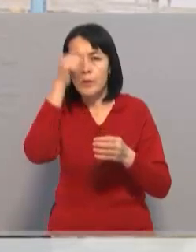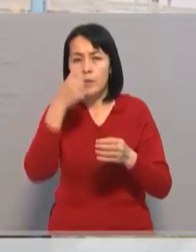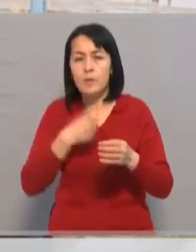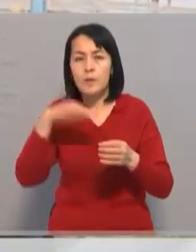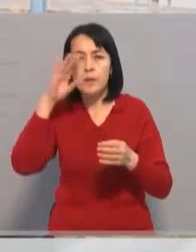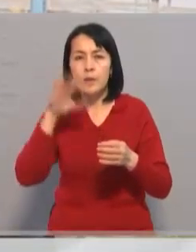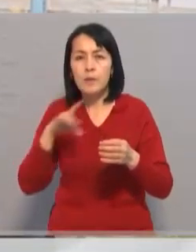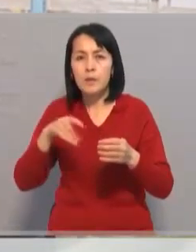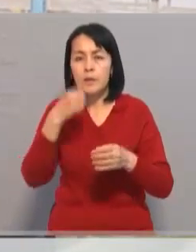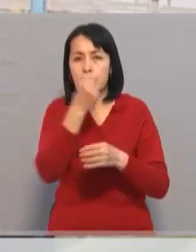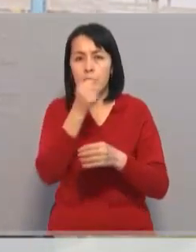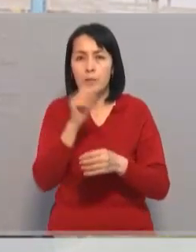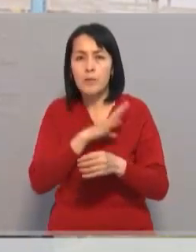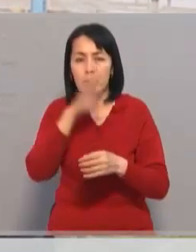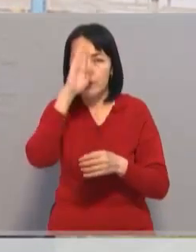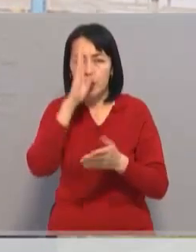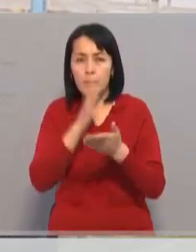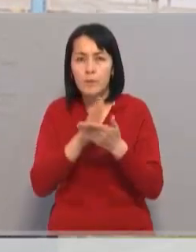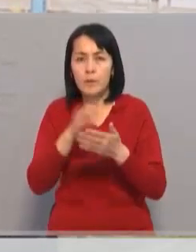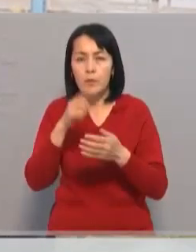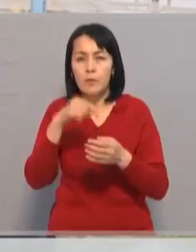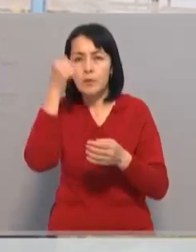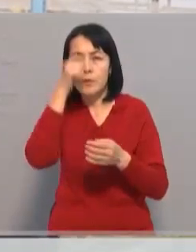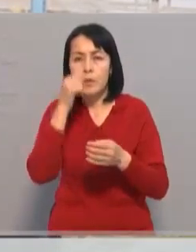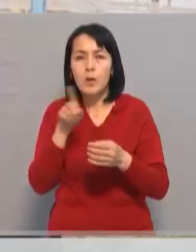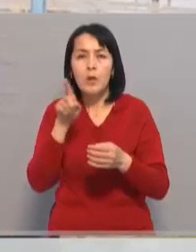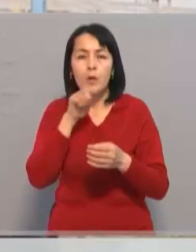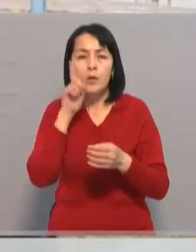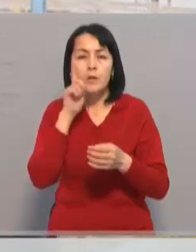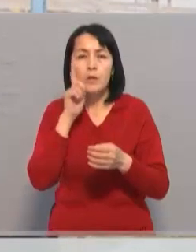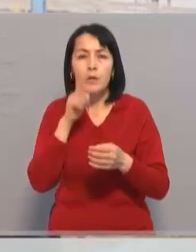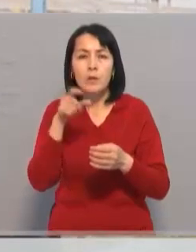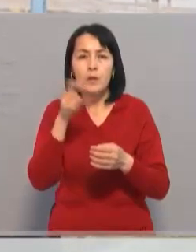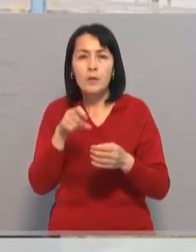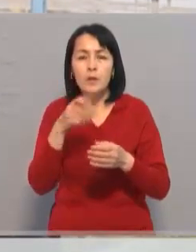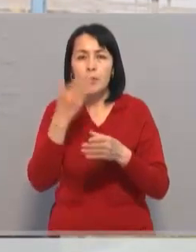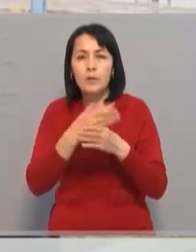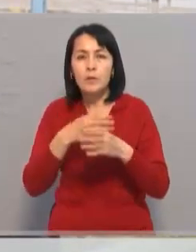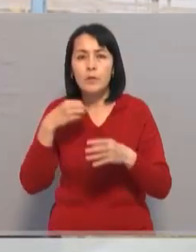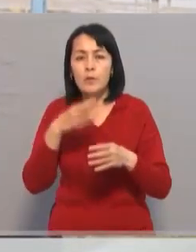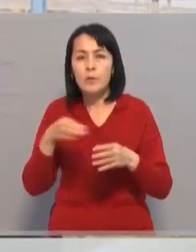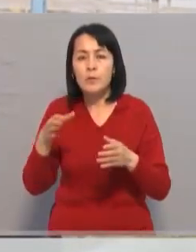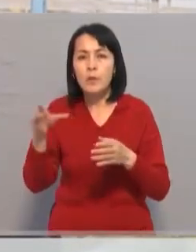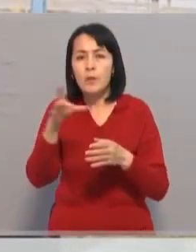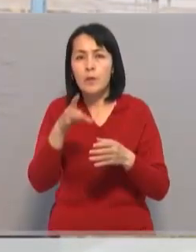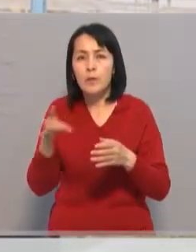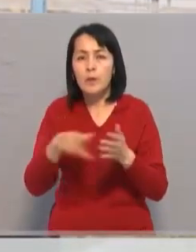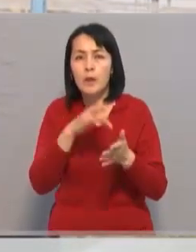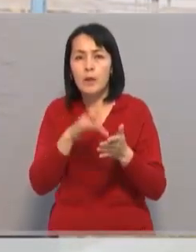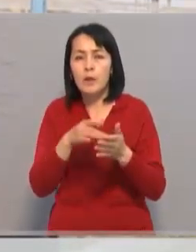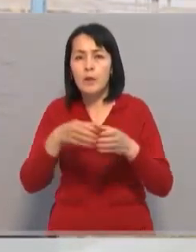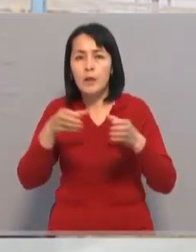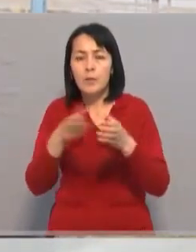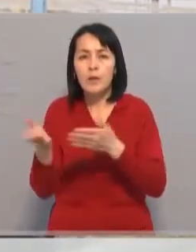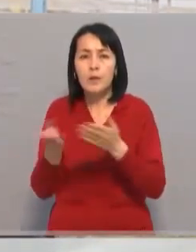Қазақстан Республикасының чемпионы болған жігіттеріміз ойнап жатыр. Осы жастарды қолдау үшін Түркістан облысының барлық аудандарынан командалар келіп отыр. Қазақстанда қалалар